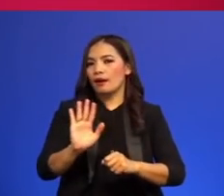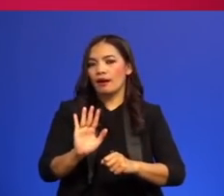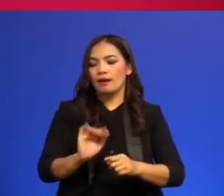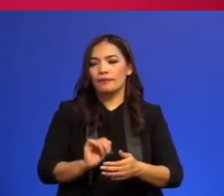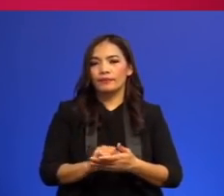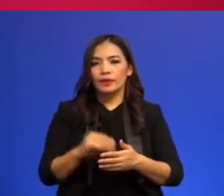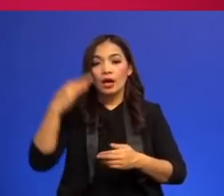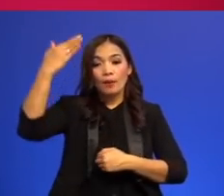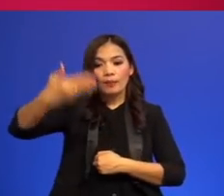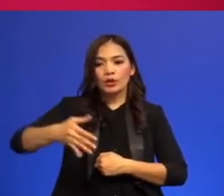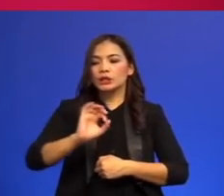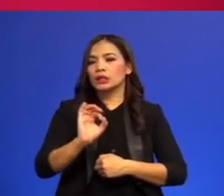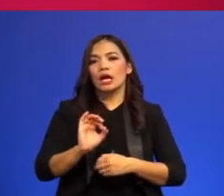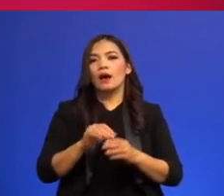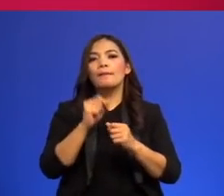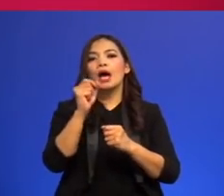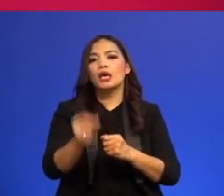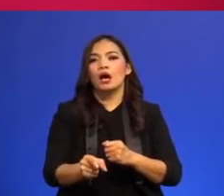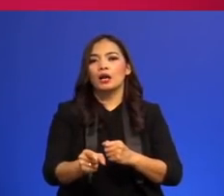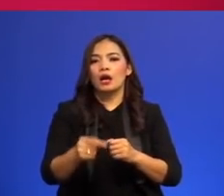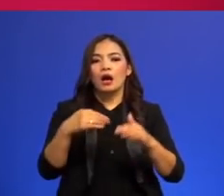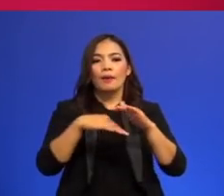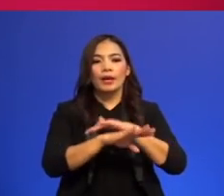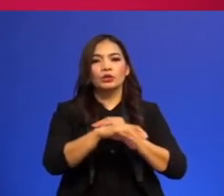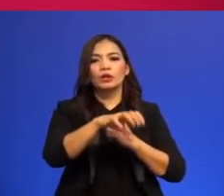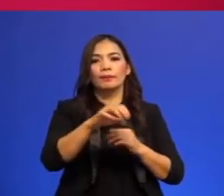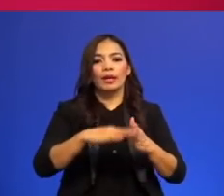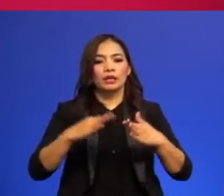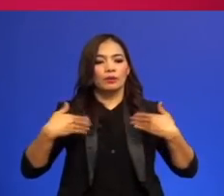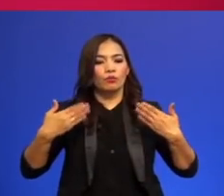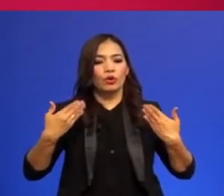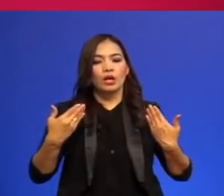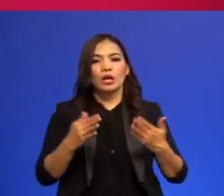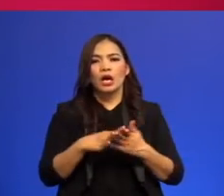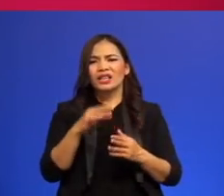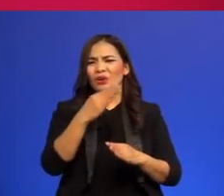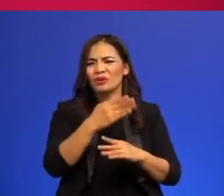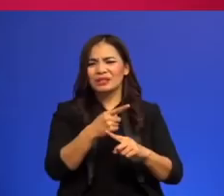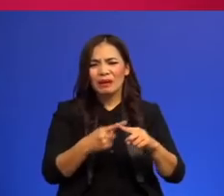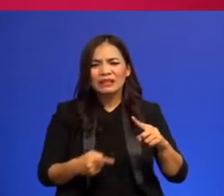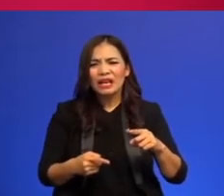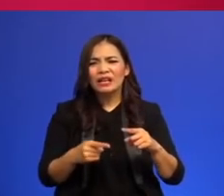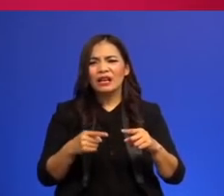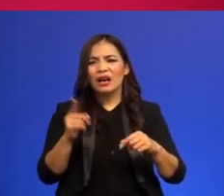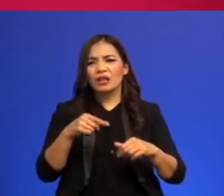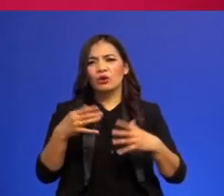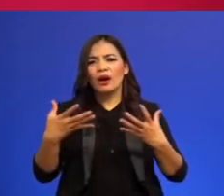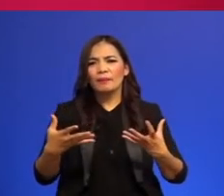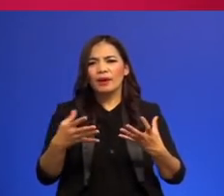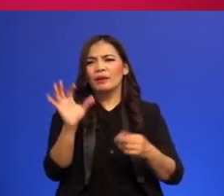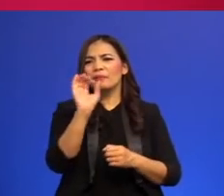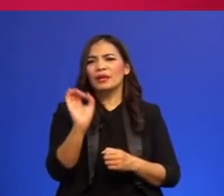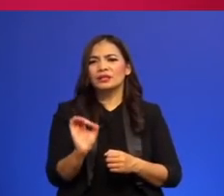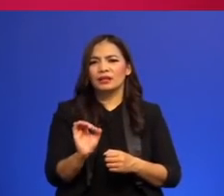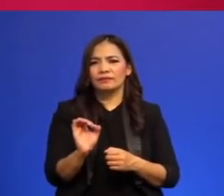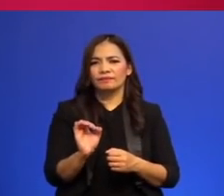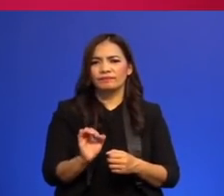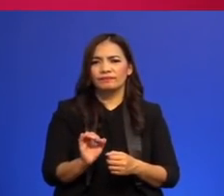Naik kendaraan tidak bayar. Naik bus tidak bayar. Masuk tempat hiburan enggak bayar atau bayar sekian persen ya.